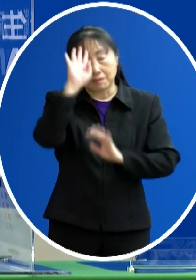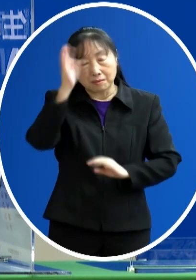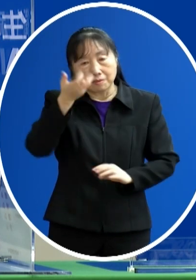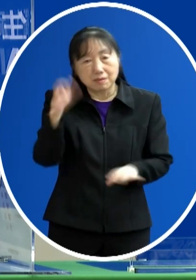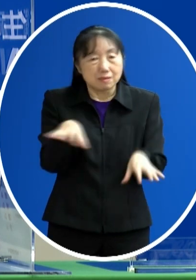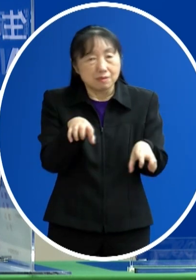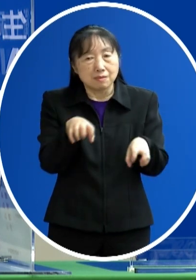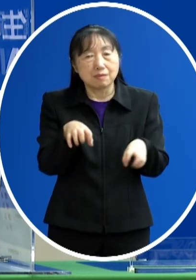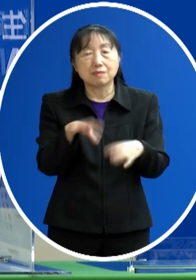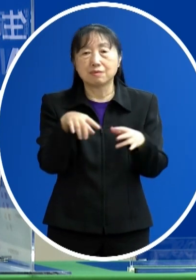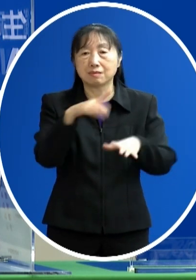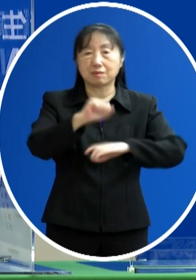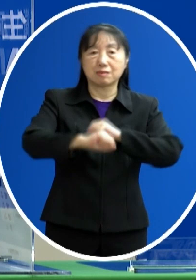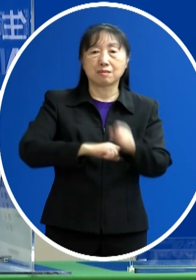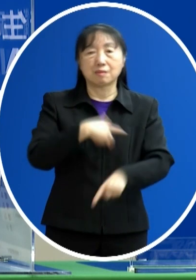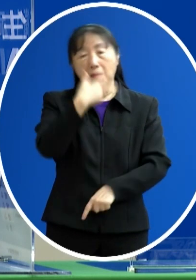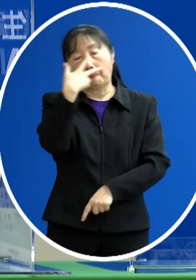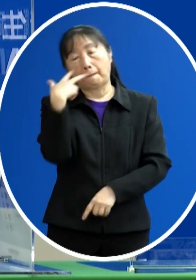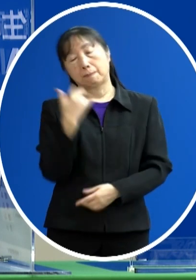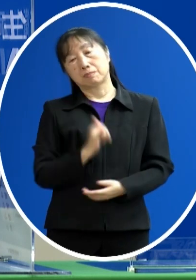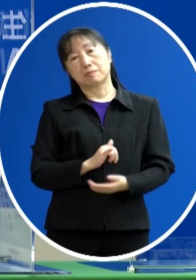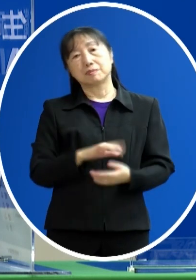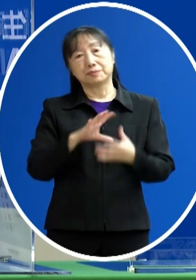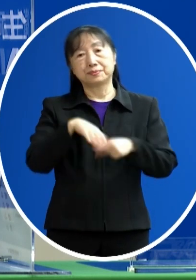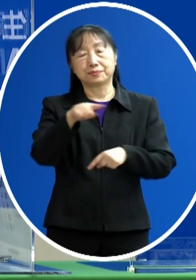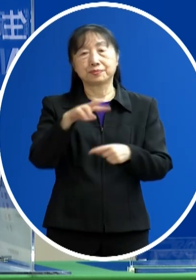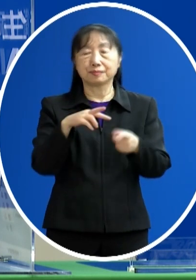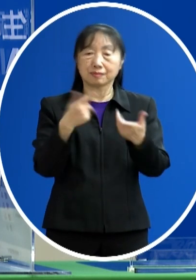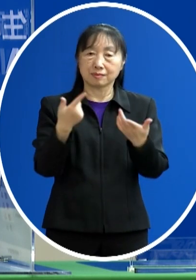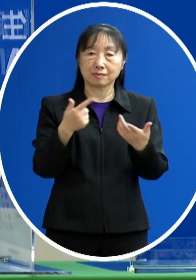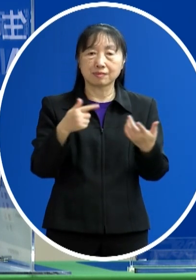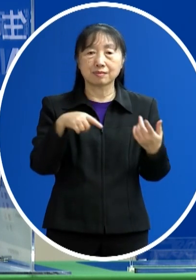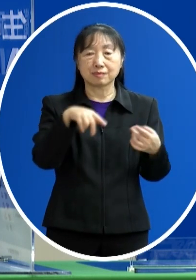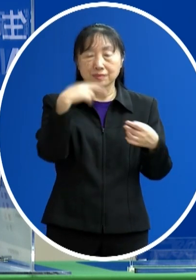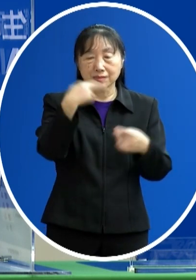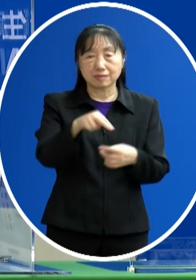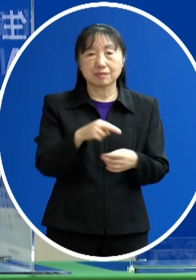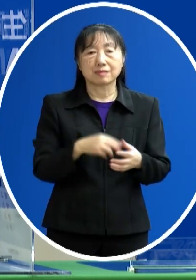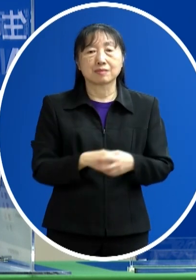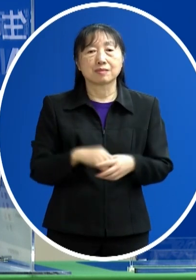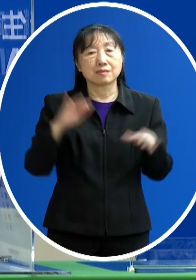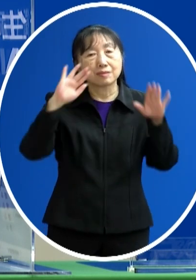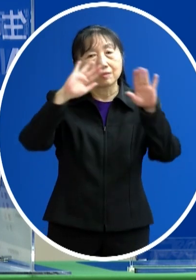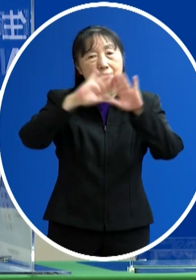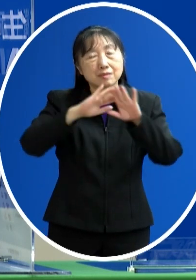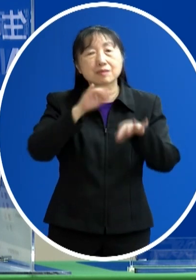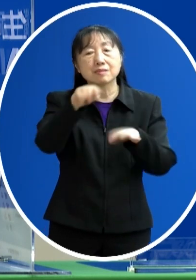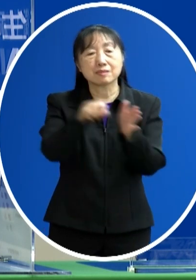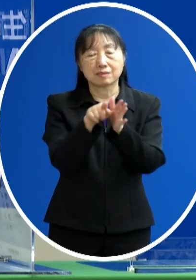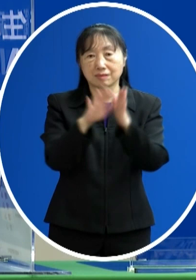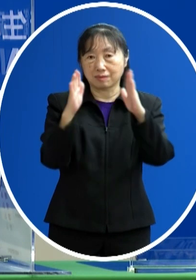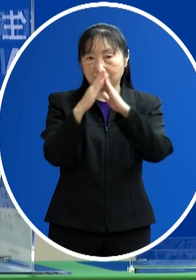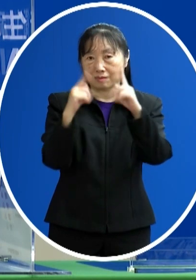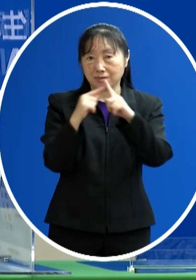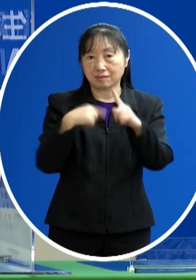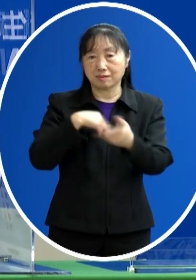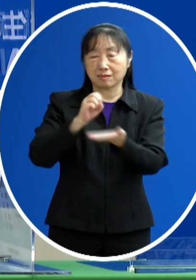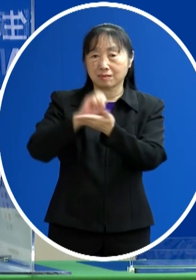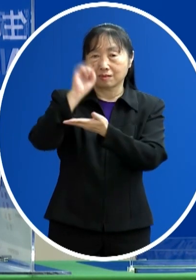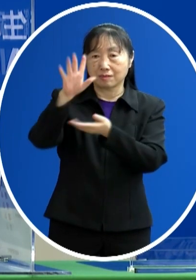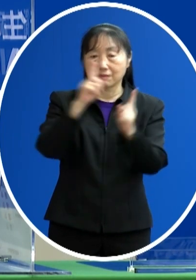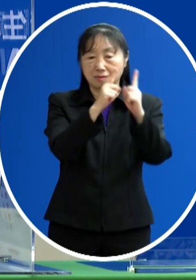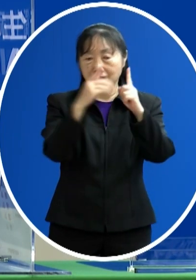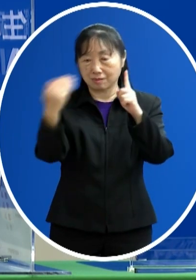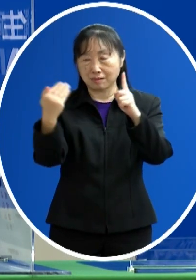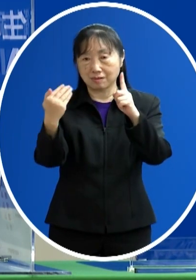抽搐、活动力不佳的一个情形哈。于晚间的时候呢，就是在由家人这个通知这个119